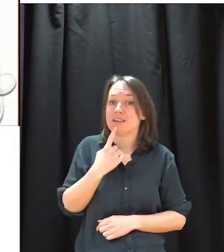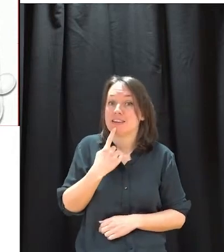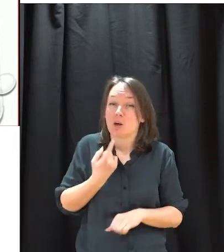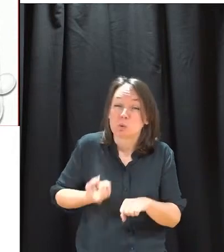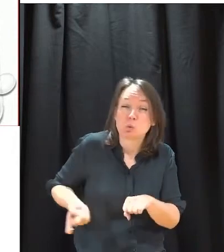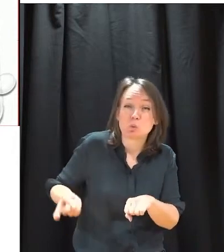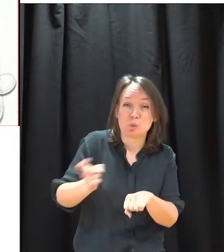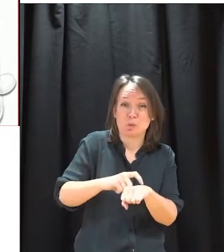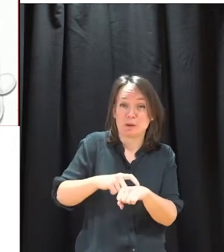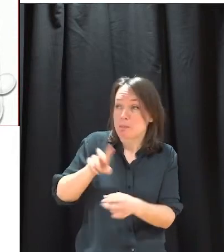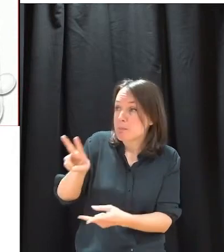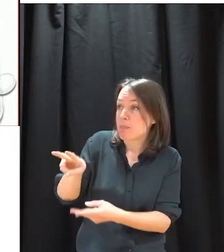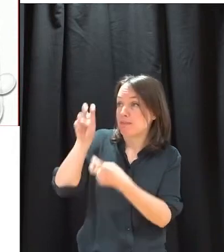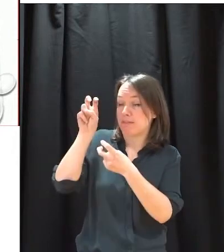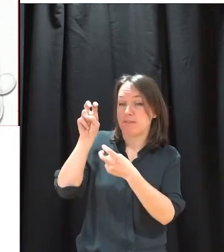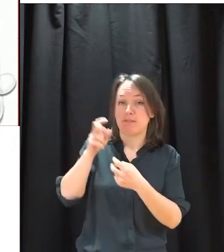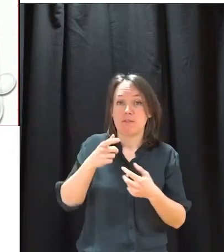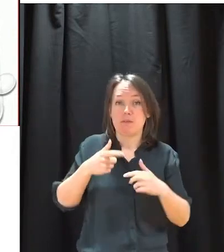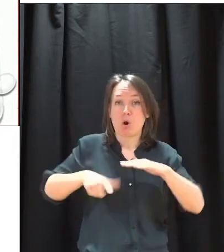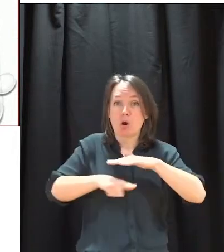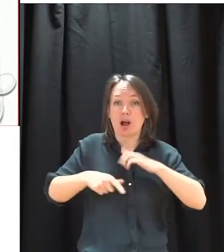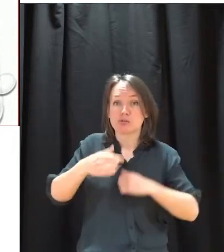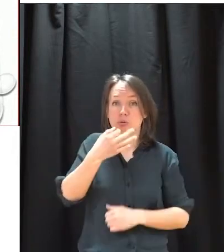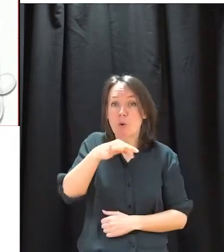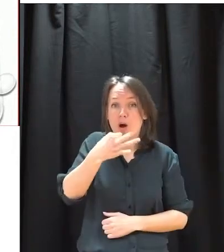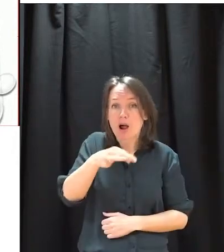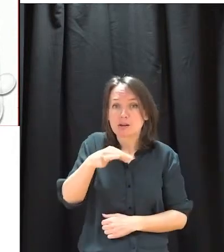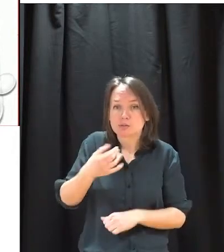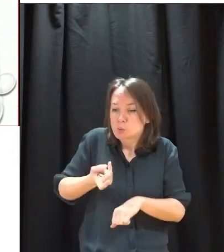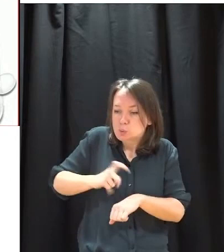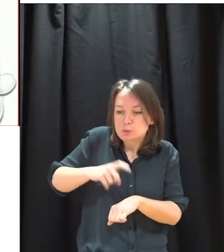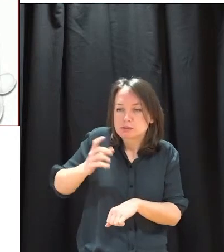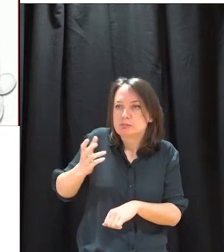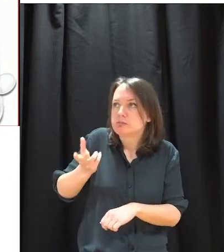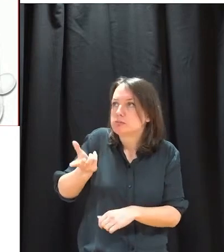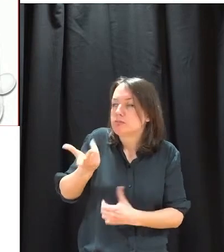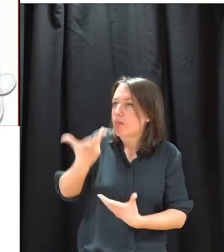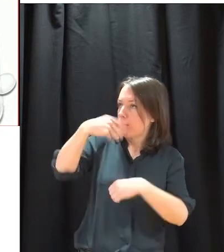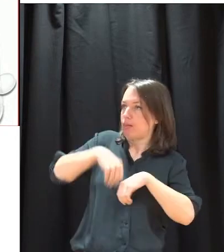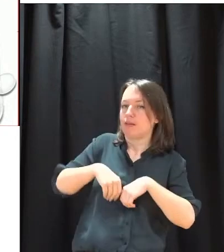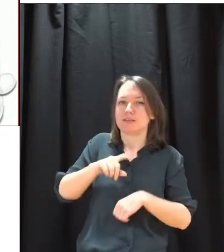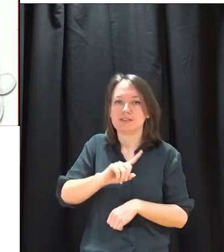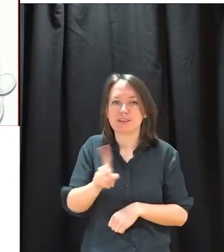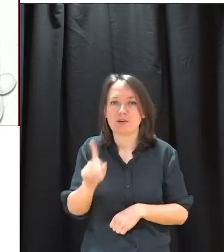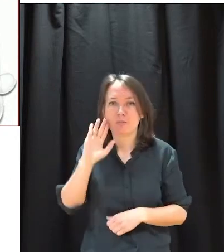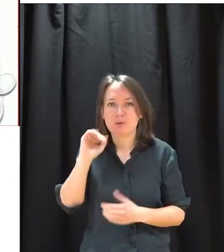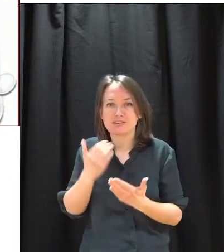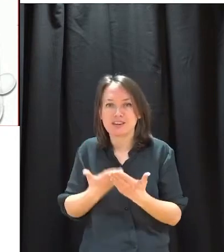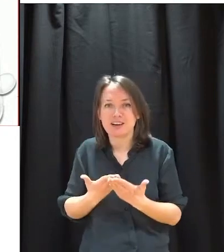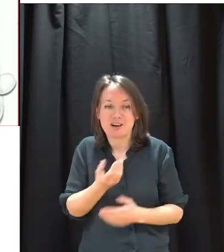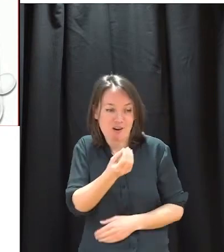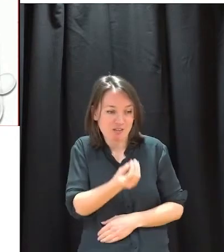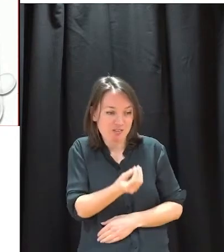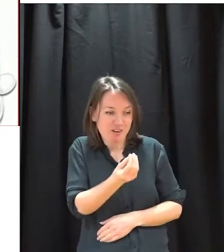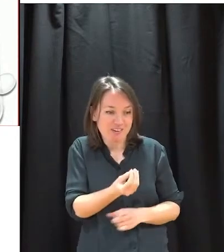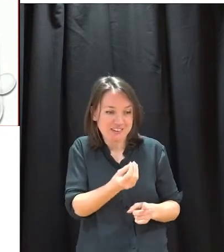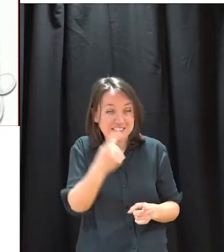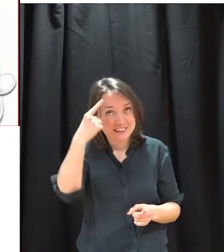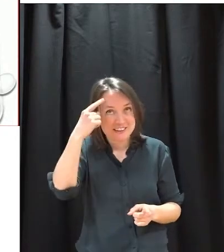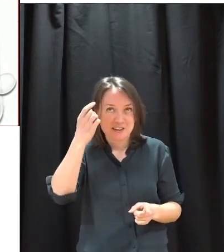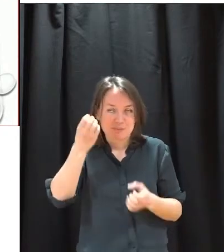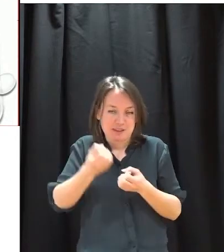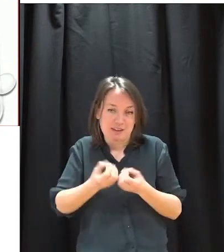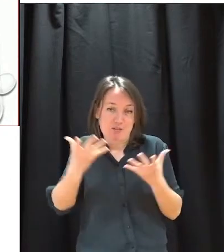au langage oral et au développement cognitif. Et ça aussi fait que les enfants ont un développement cognitif qui est